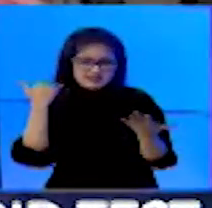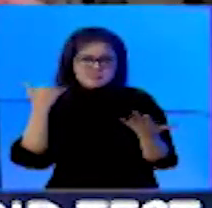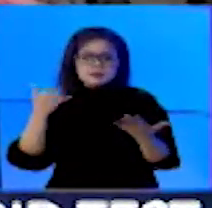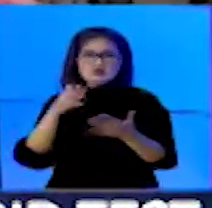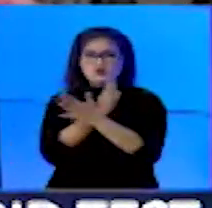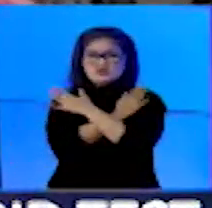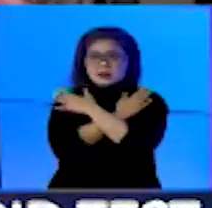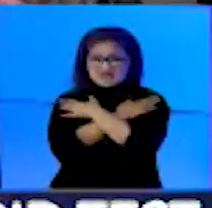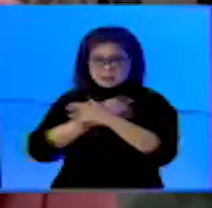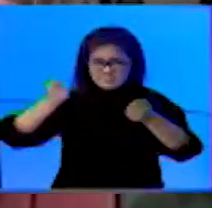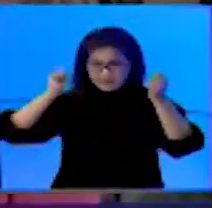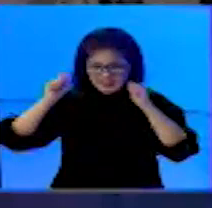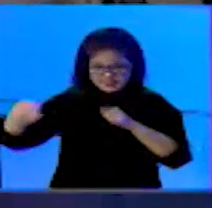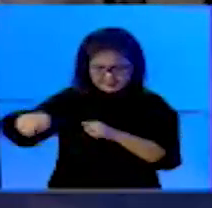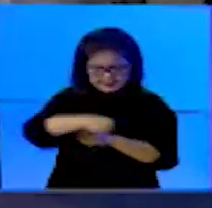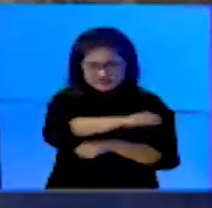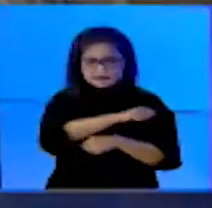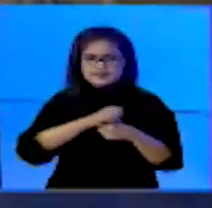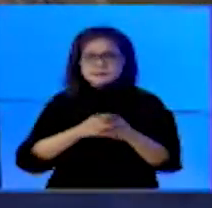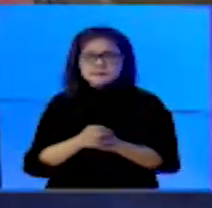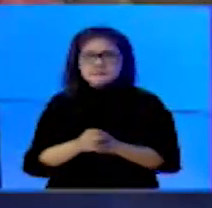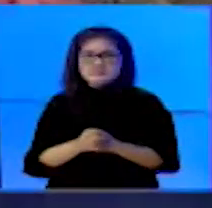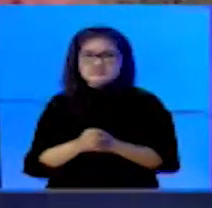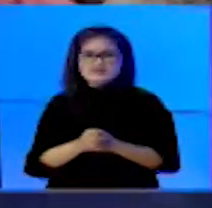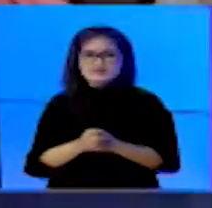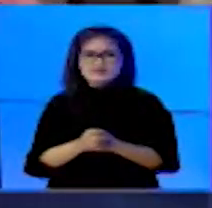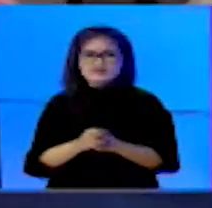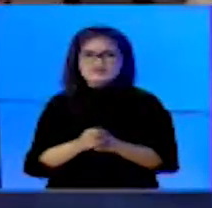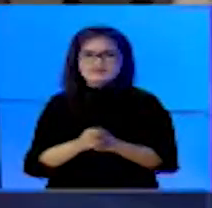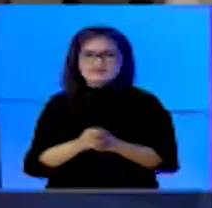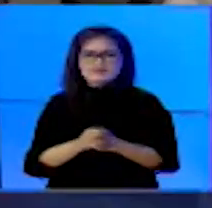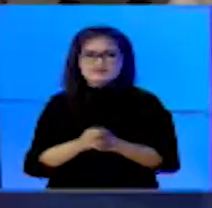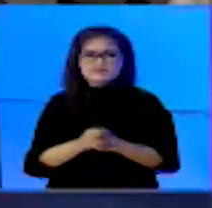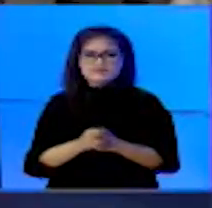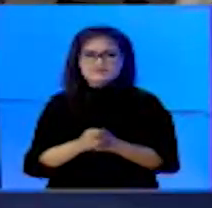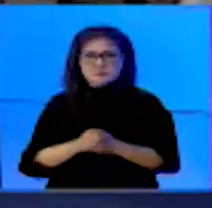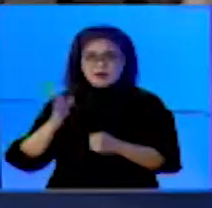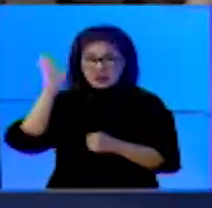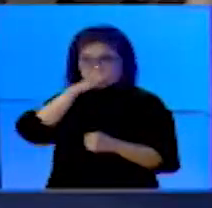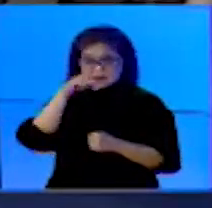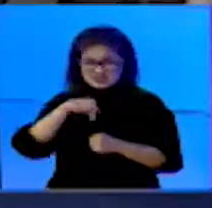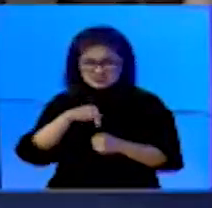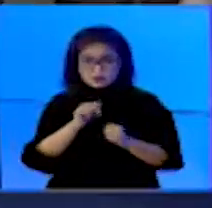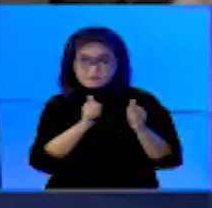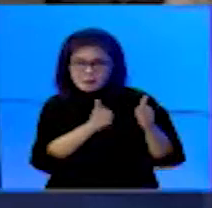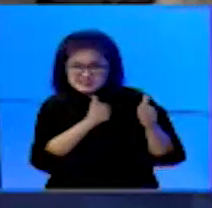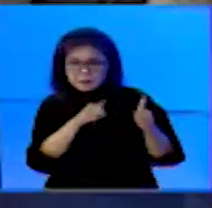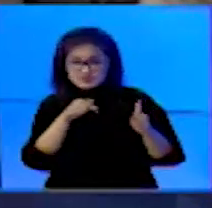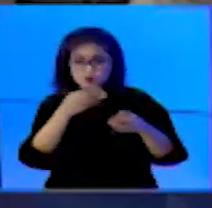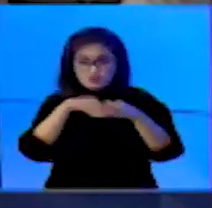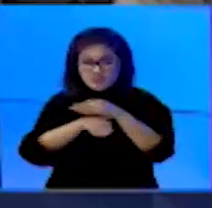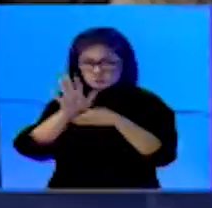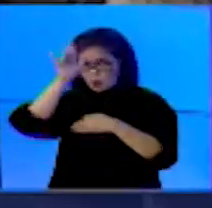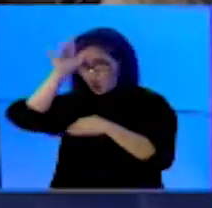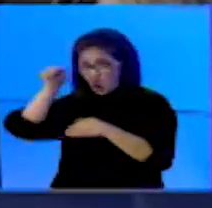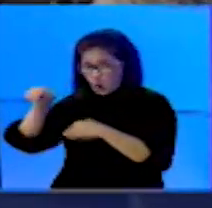merah bagian dari trekking ke sini deh biar reaktif hari ini akan kita Sweep semuanya Ya Termasuk mereka-mereka yang